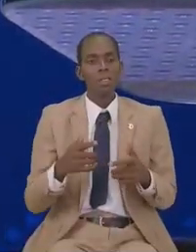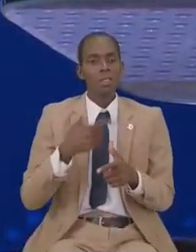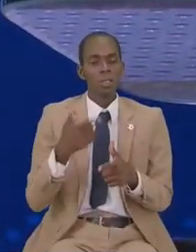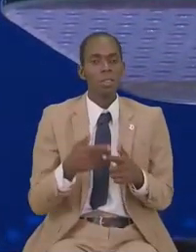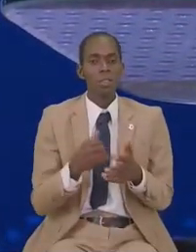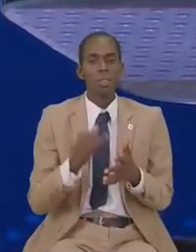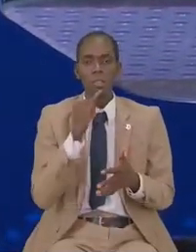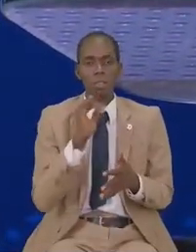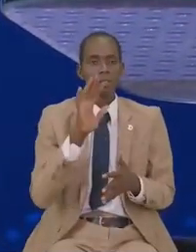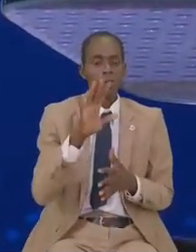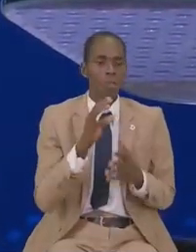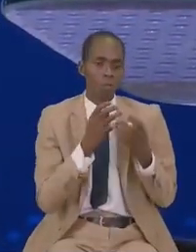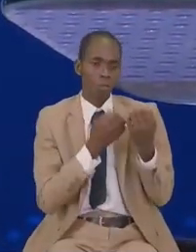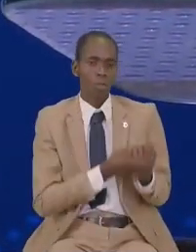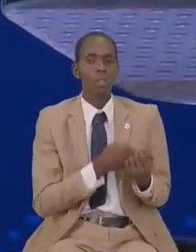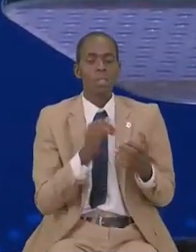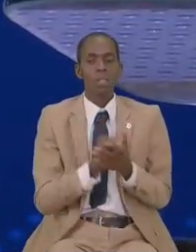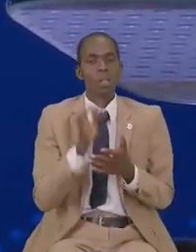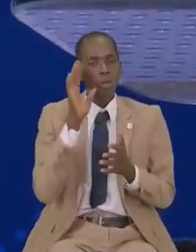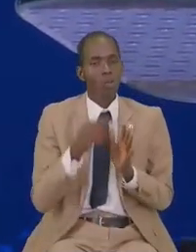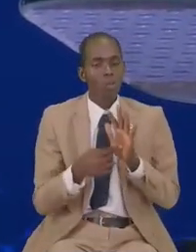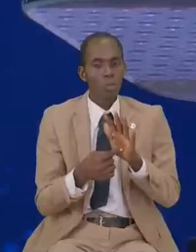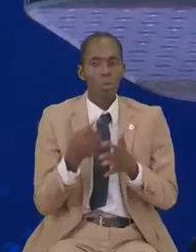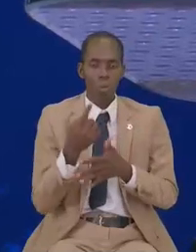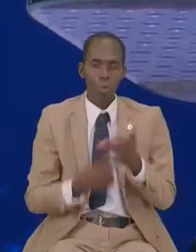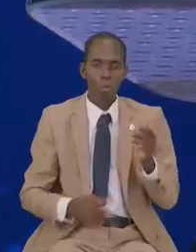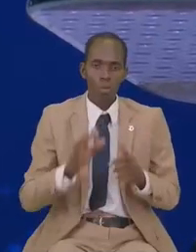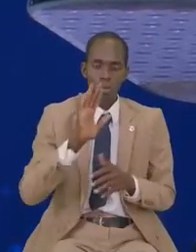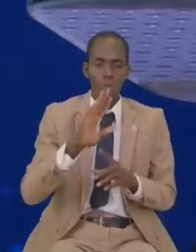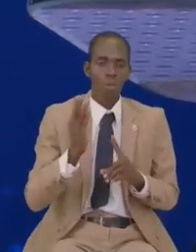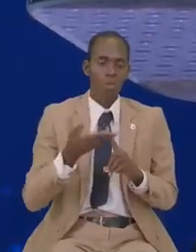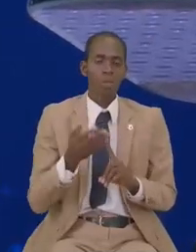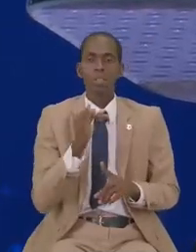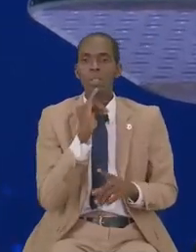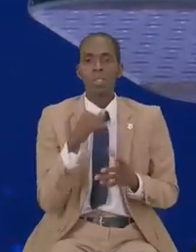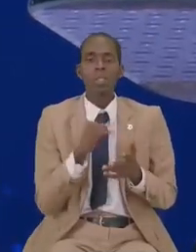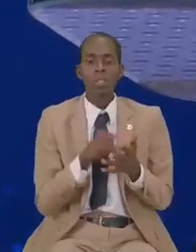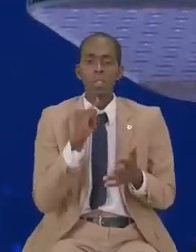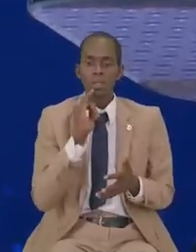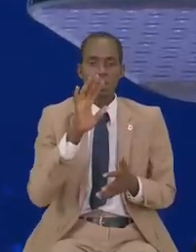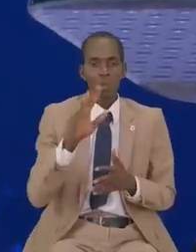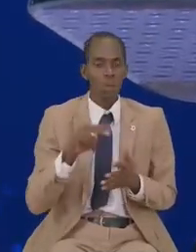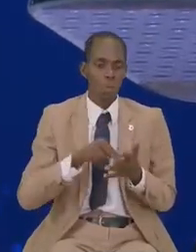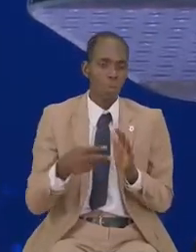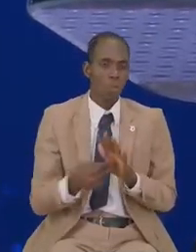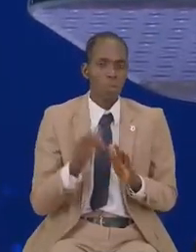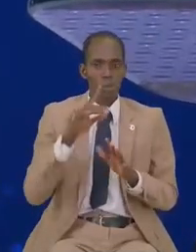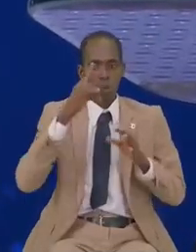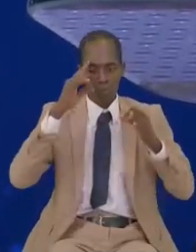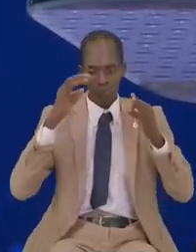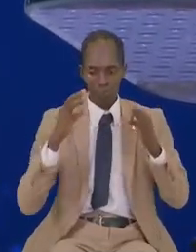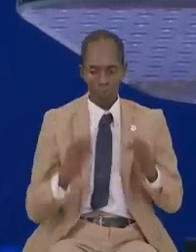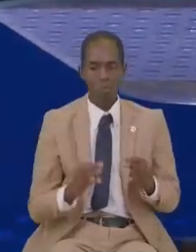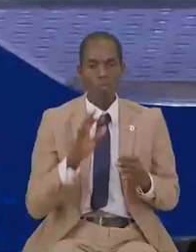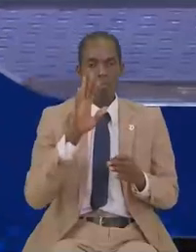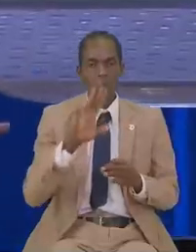là qui va montrer ce qu'est ta conviction, c'est ta détermination, c'est ta décision. C'est ta diligence,